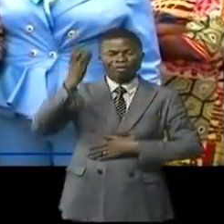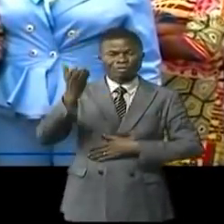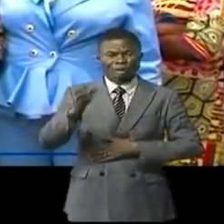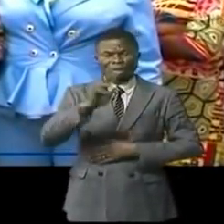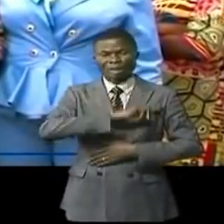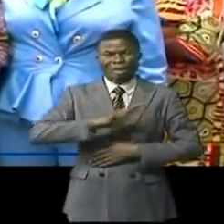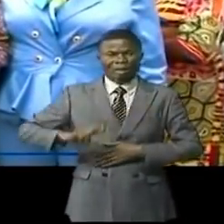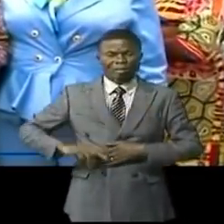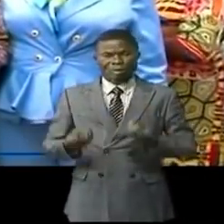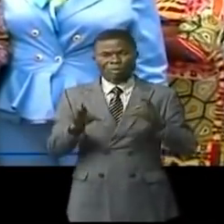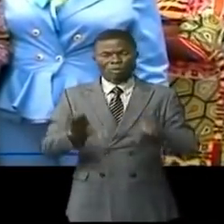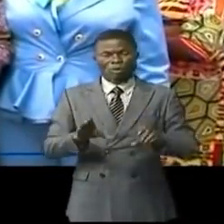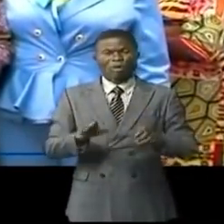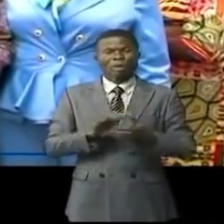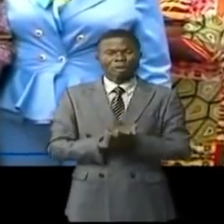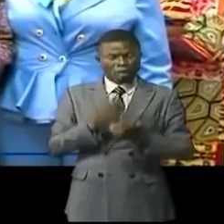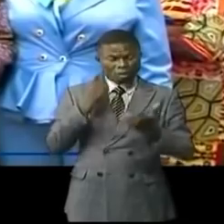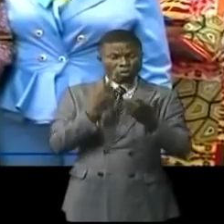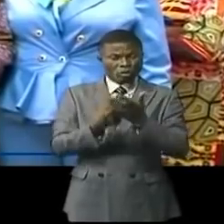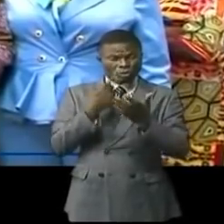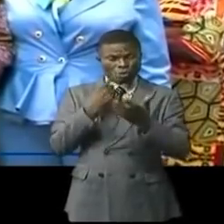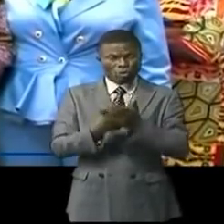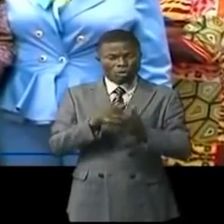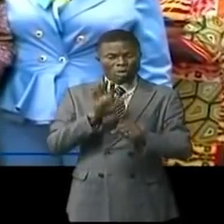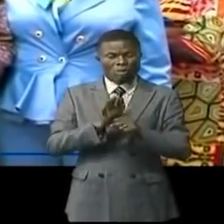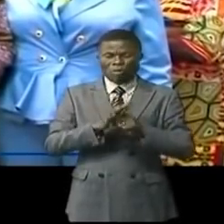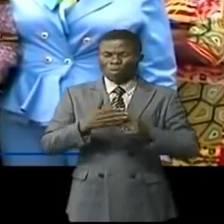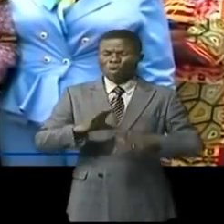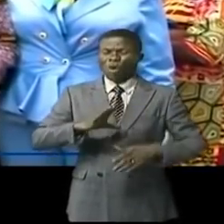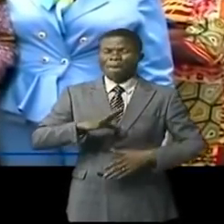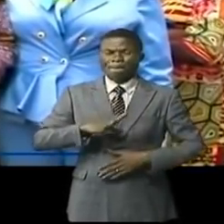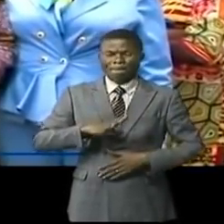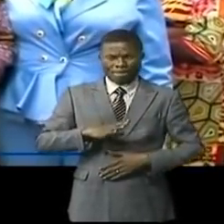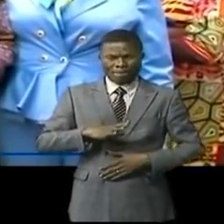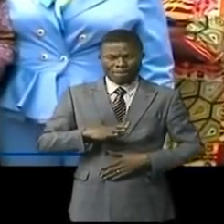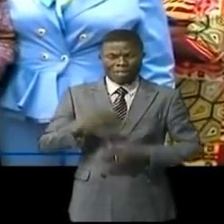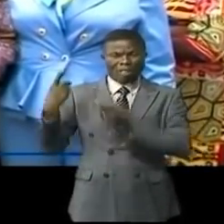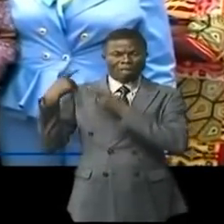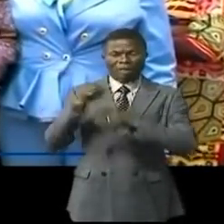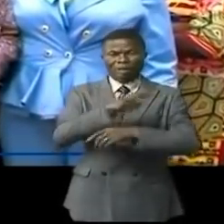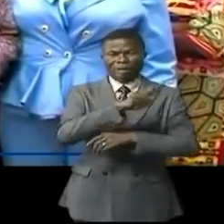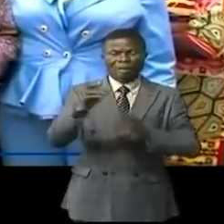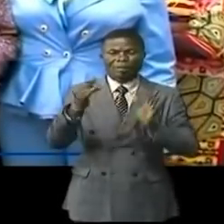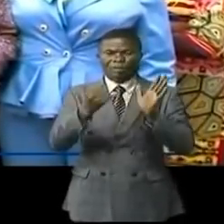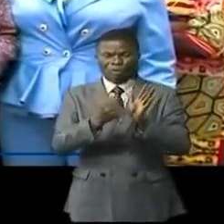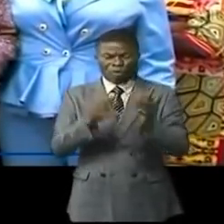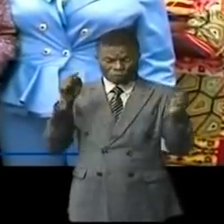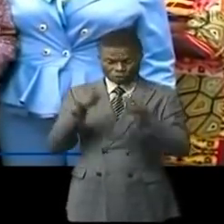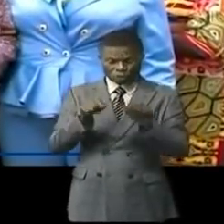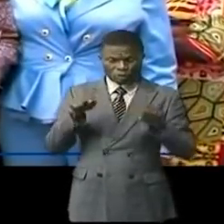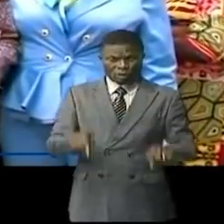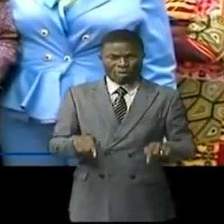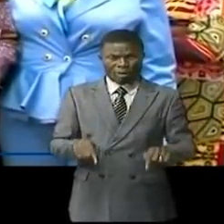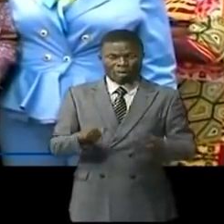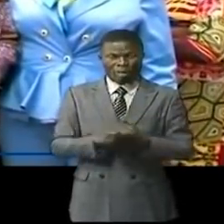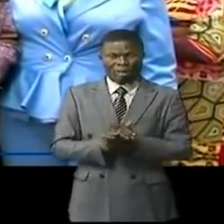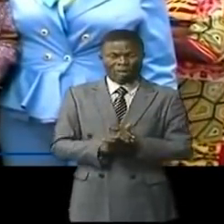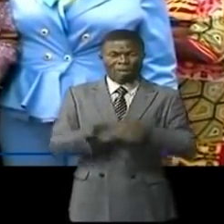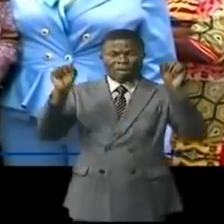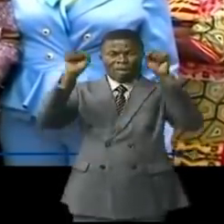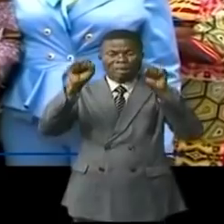Congo, nous avons constaté avec beaucoup d'amertume que depuis 2006 jusqu'à ce jour, un